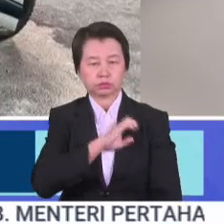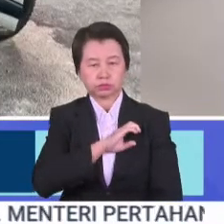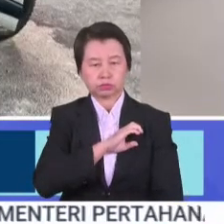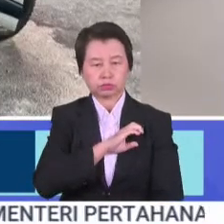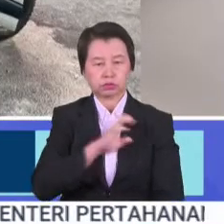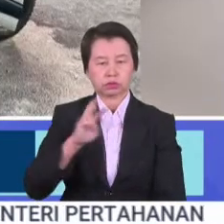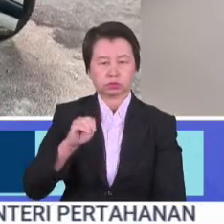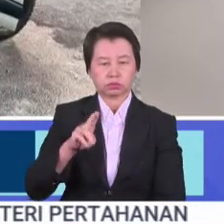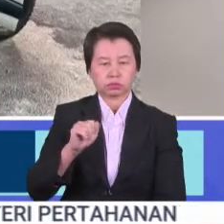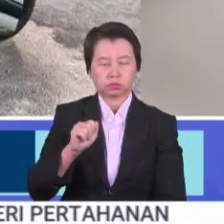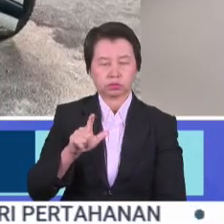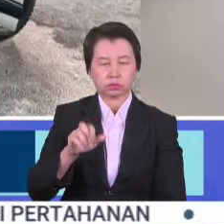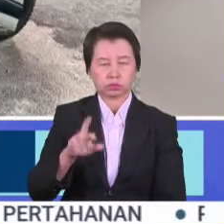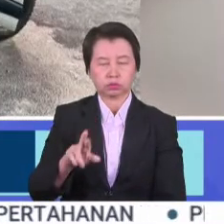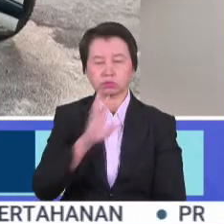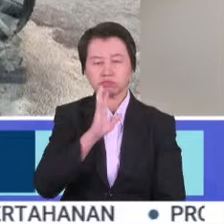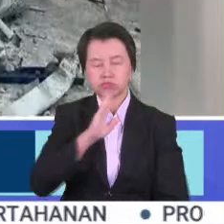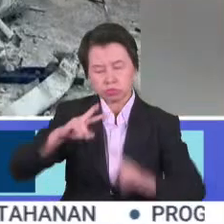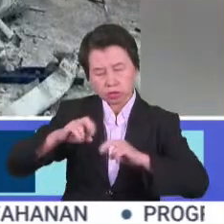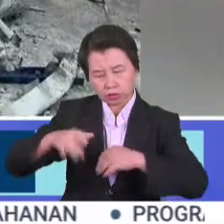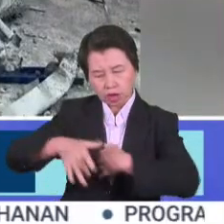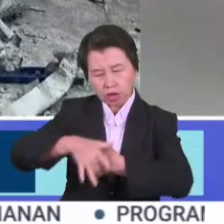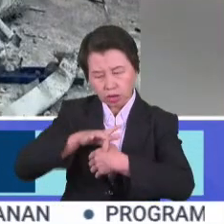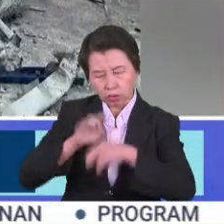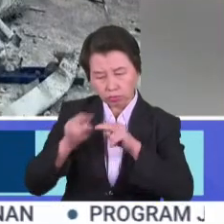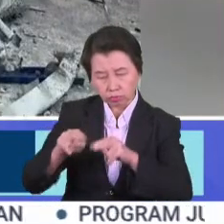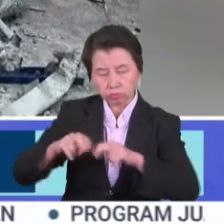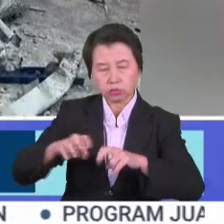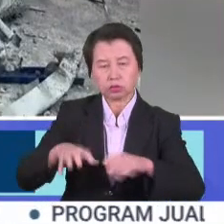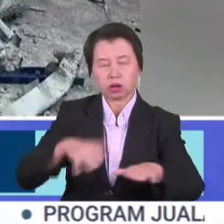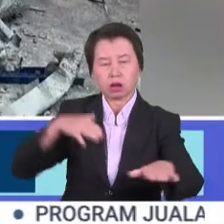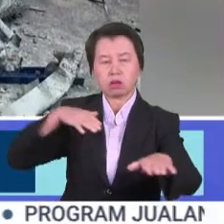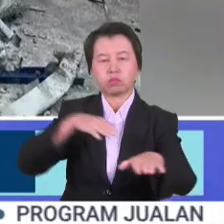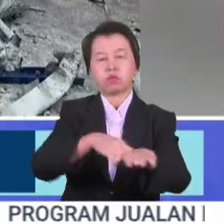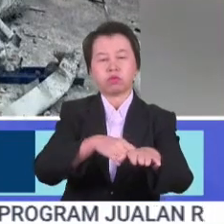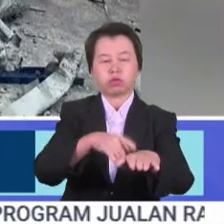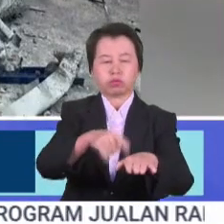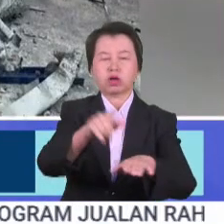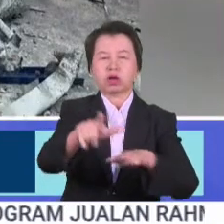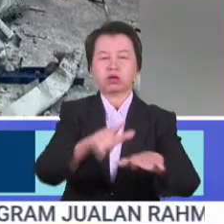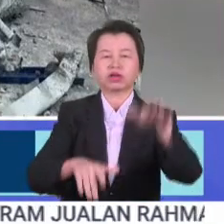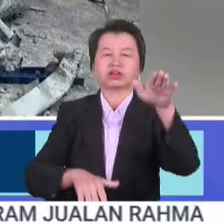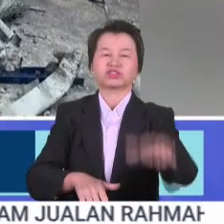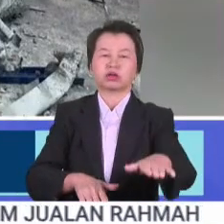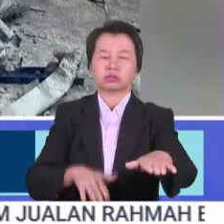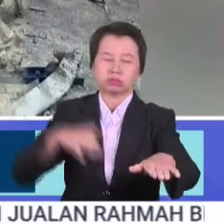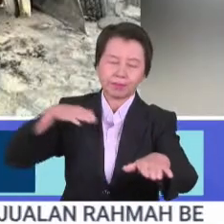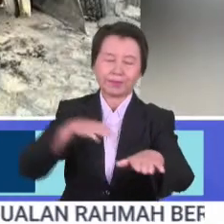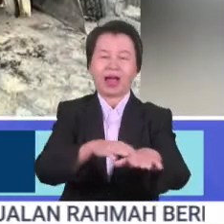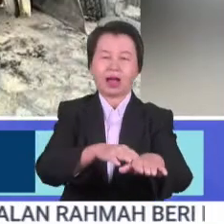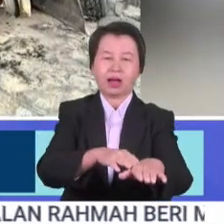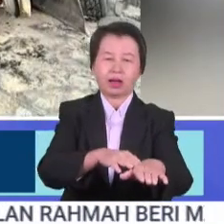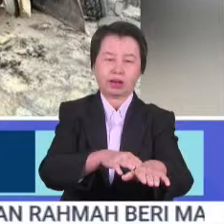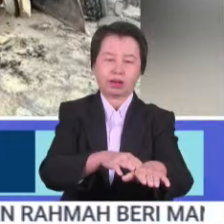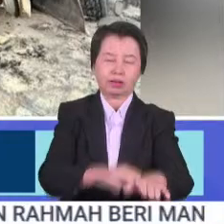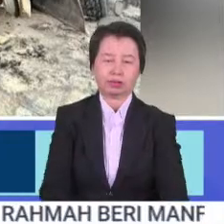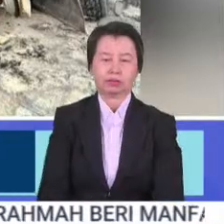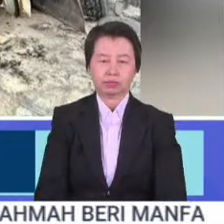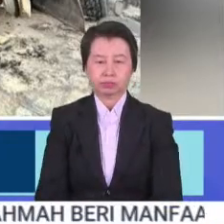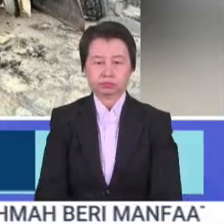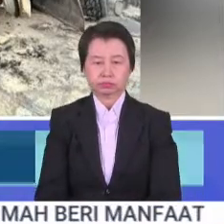Mualim berkata, siasatan awal mendapati kenderaan tersebut telah melanggar belakang lori yang sedang berhenti di hentian kecemasan.